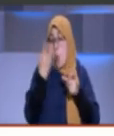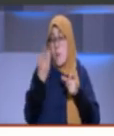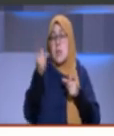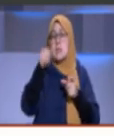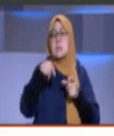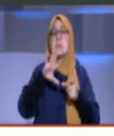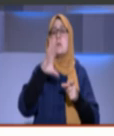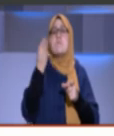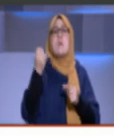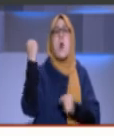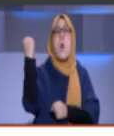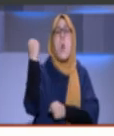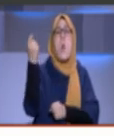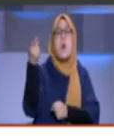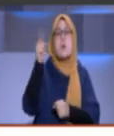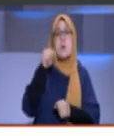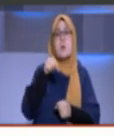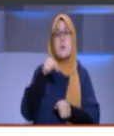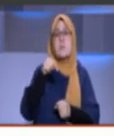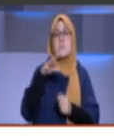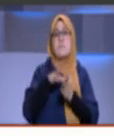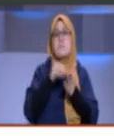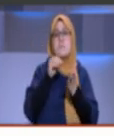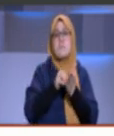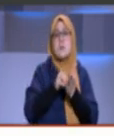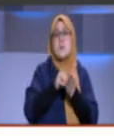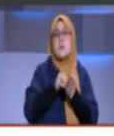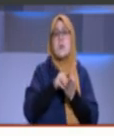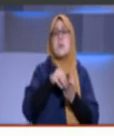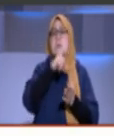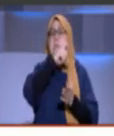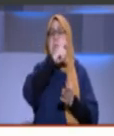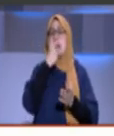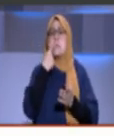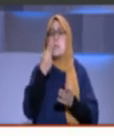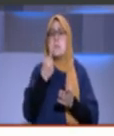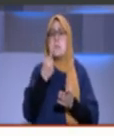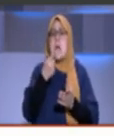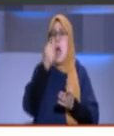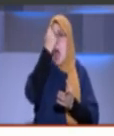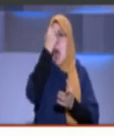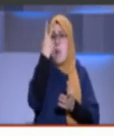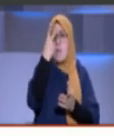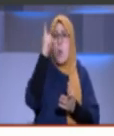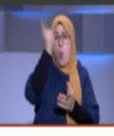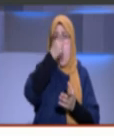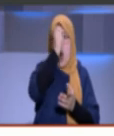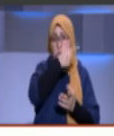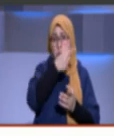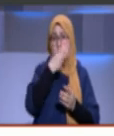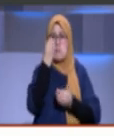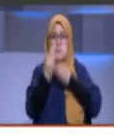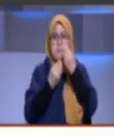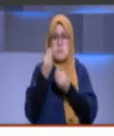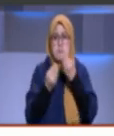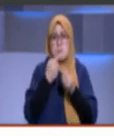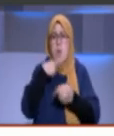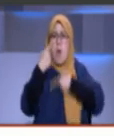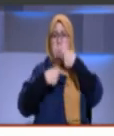حاضرين بقوة منذ العام 2011 لغاية النهاردة، روتيني تماما، وعشان كده بنقول مش بعيد فعلا.